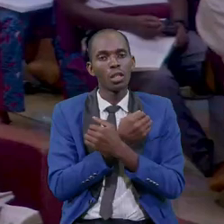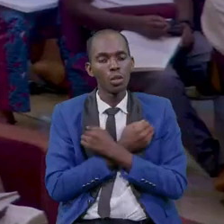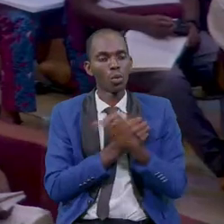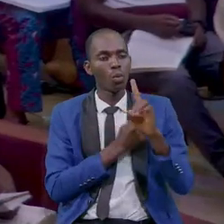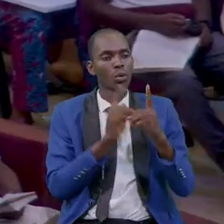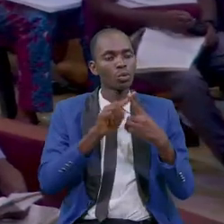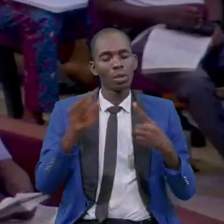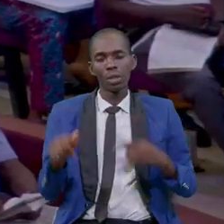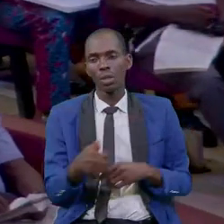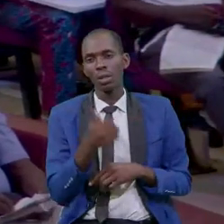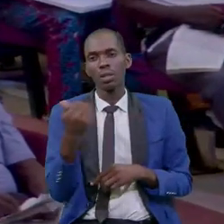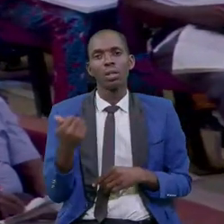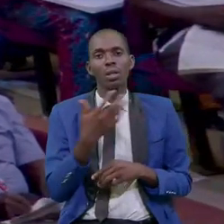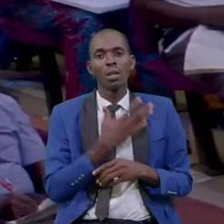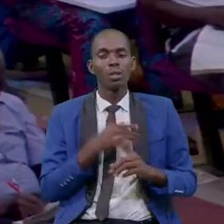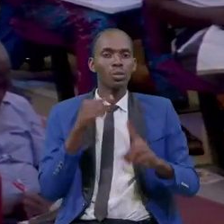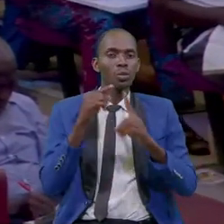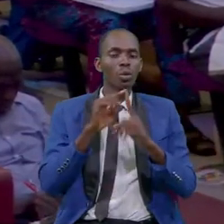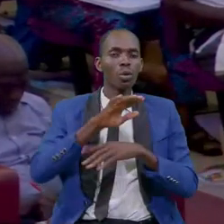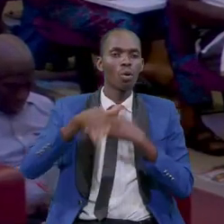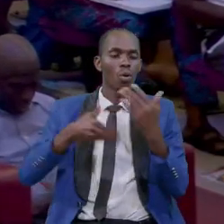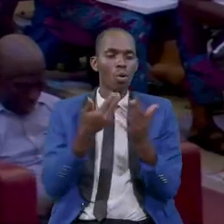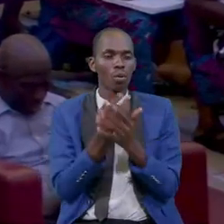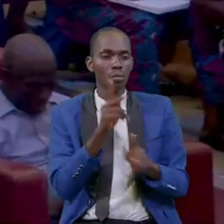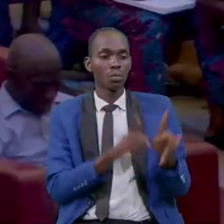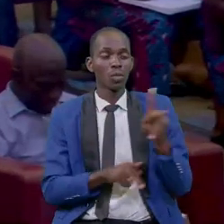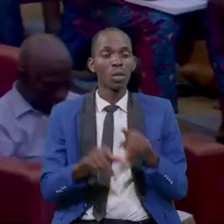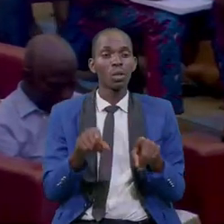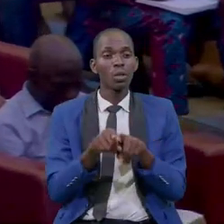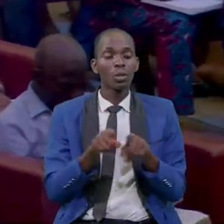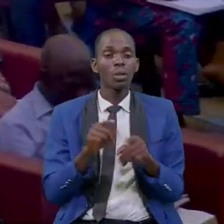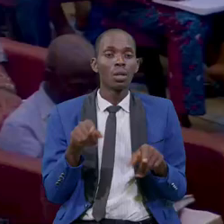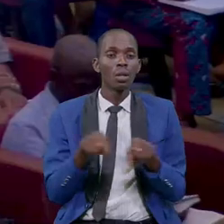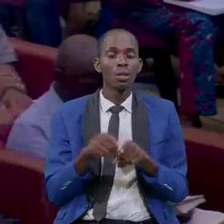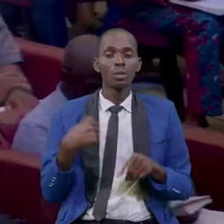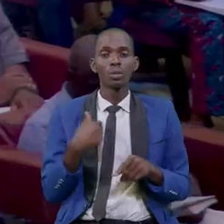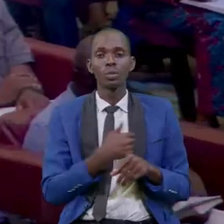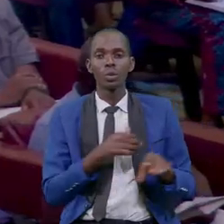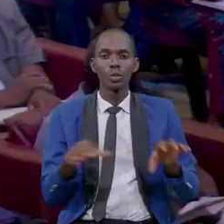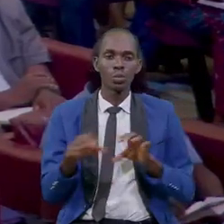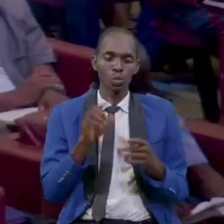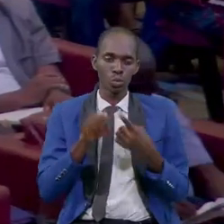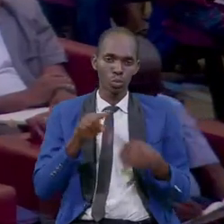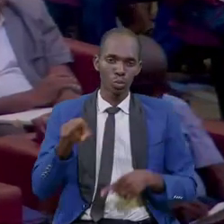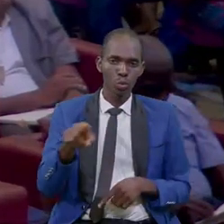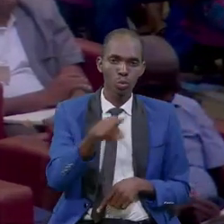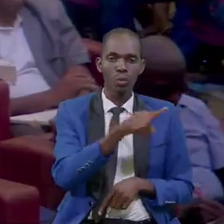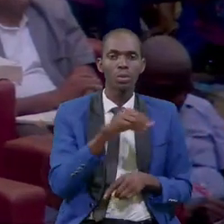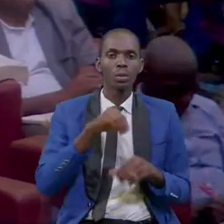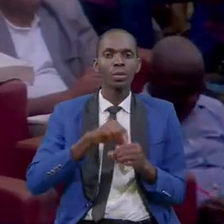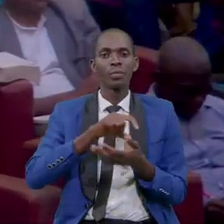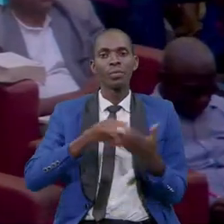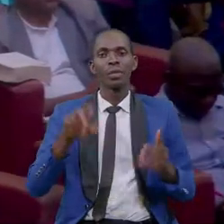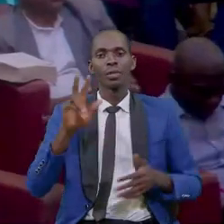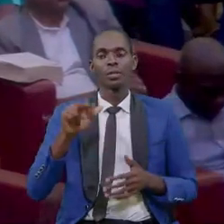vous et à l'égard de tous cette charité que nous avons nous-mêmes pour vous.